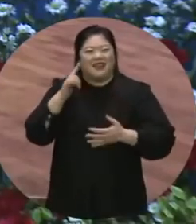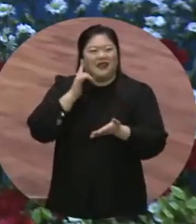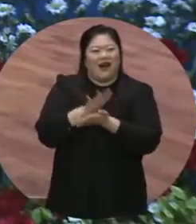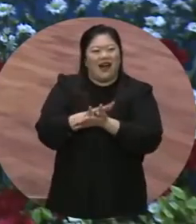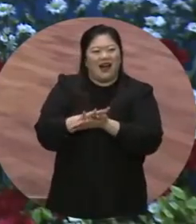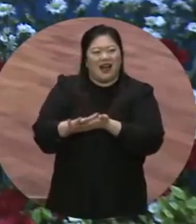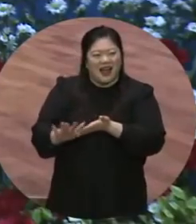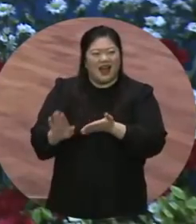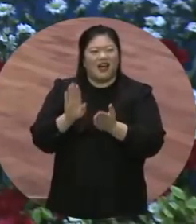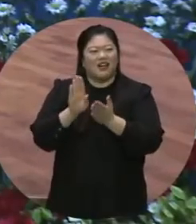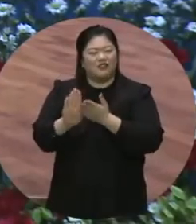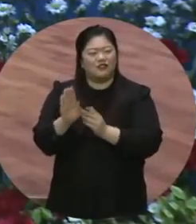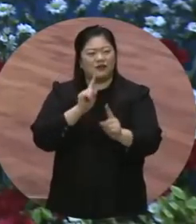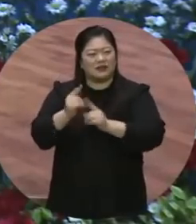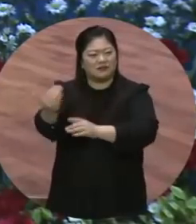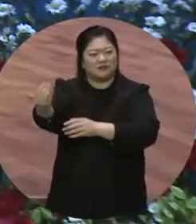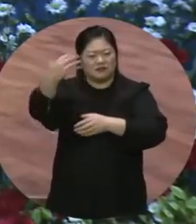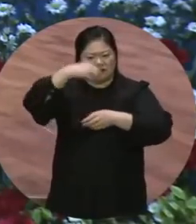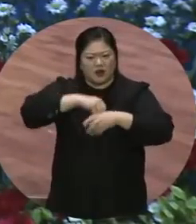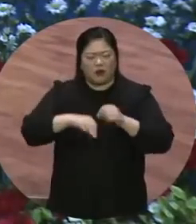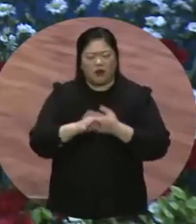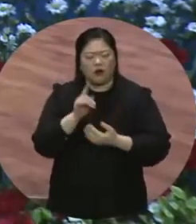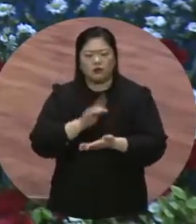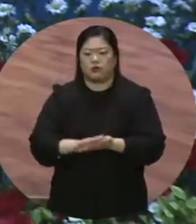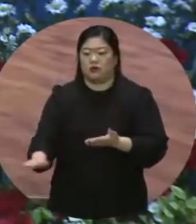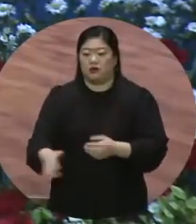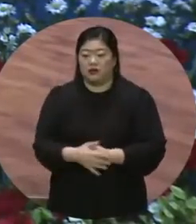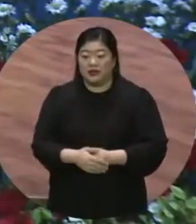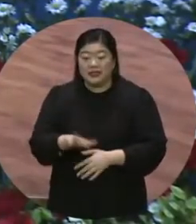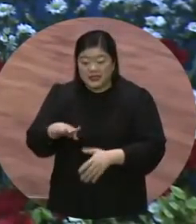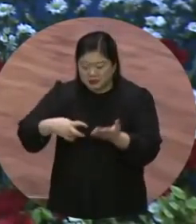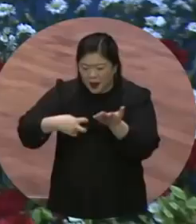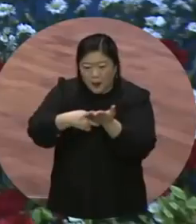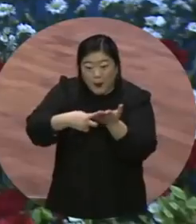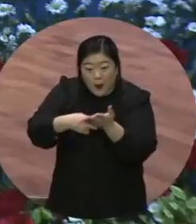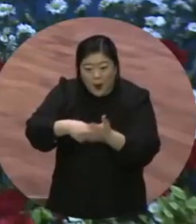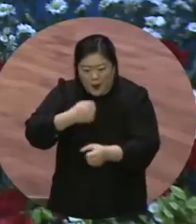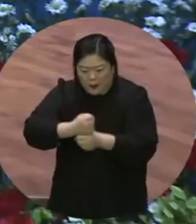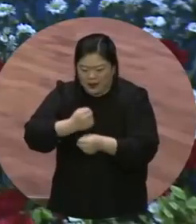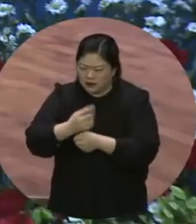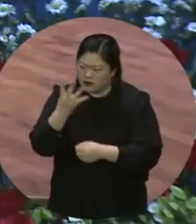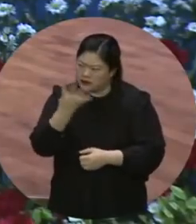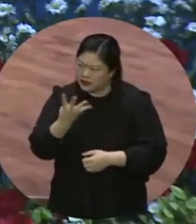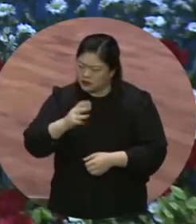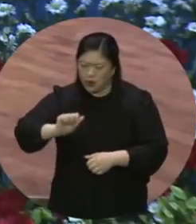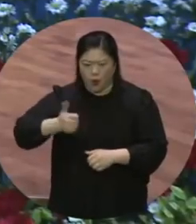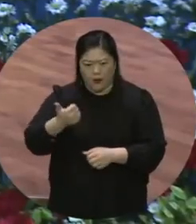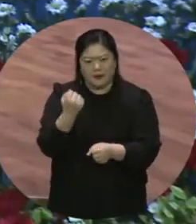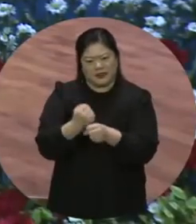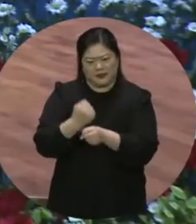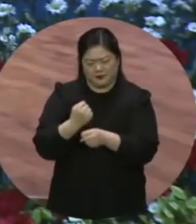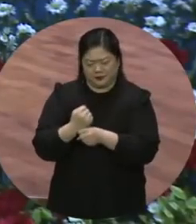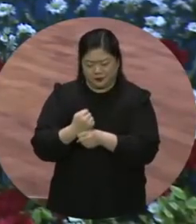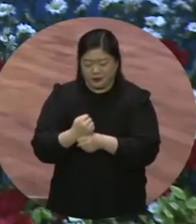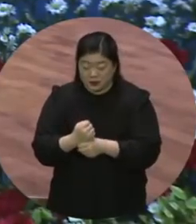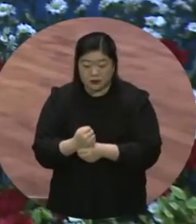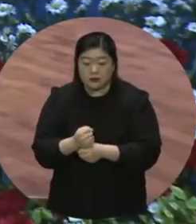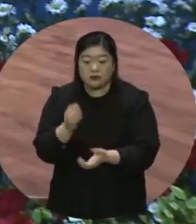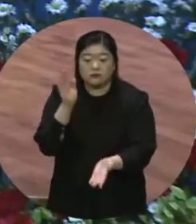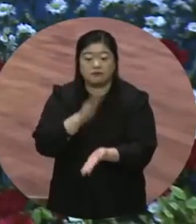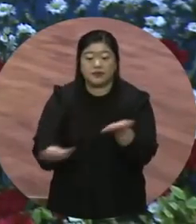회복이 되는 기회로. 그렇죠. 이미 벌써 4,500장이 다 나갔대요. 다 그렇게 나가서 지금 뭐